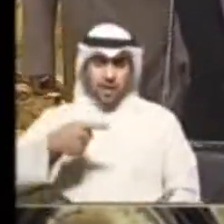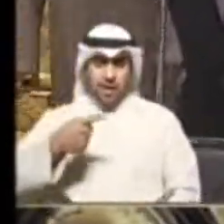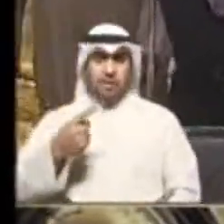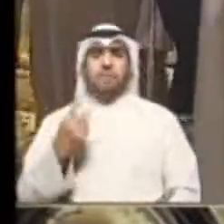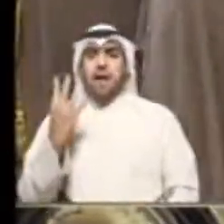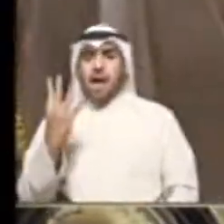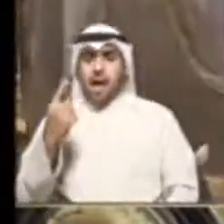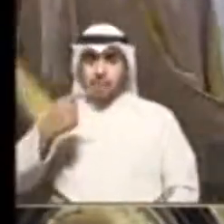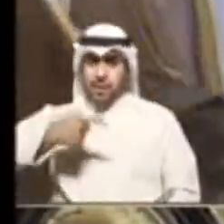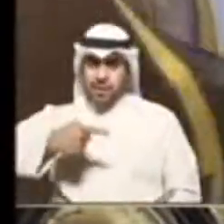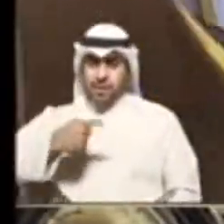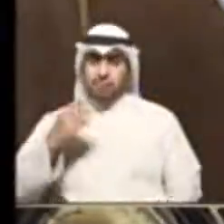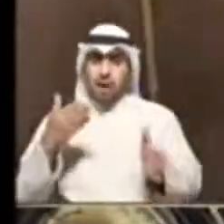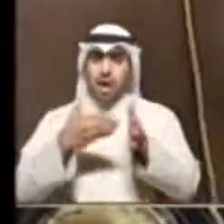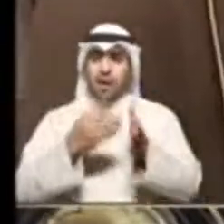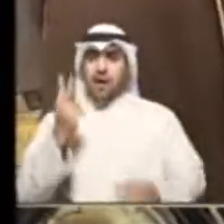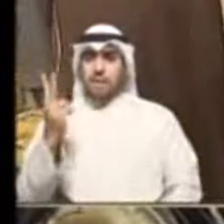2013-2014 إلى